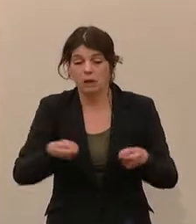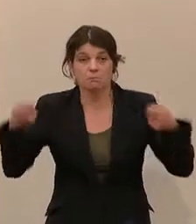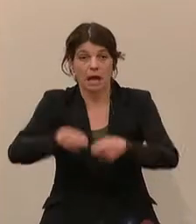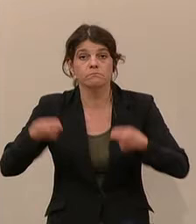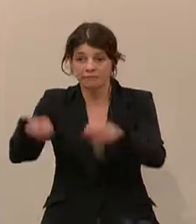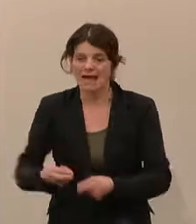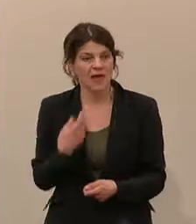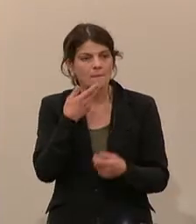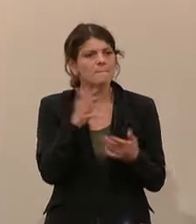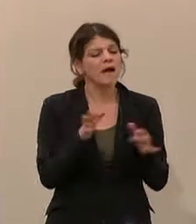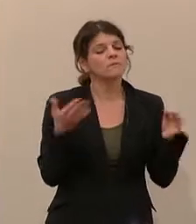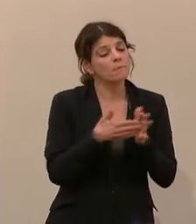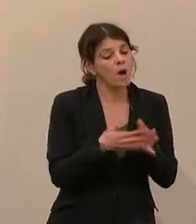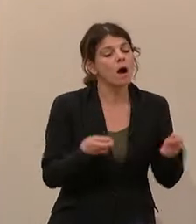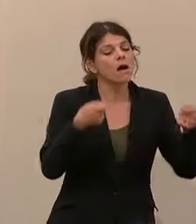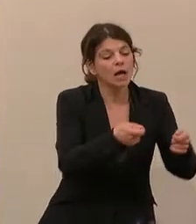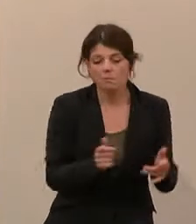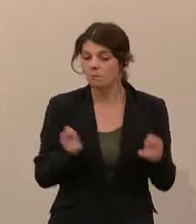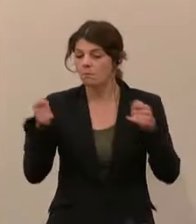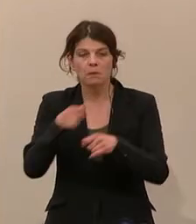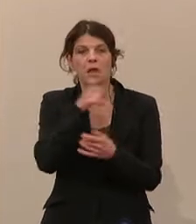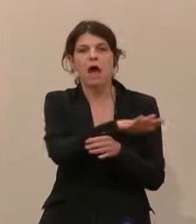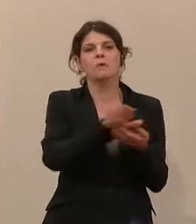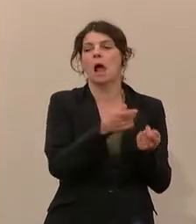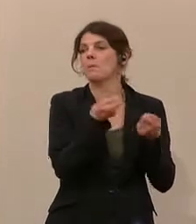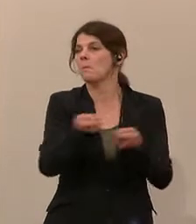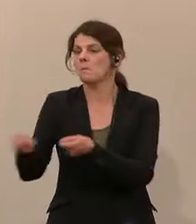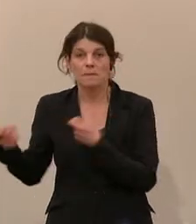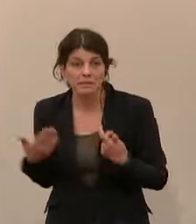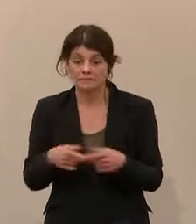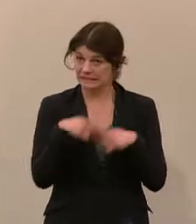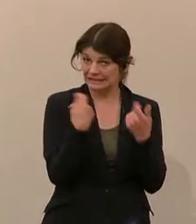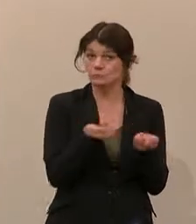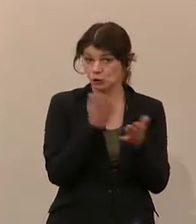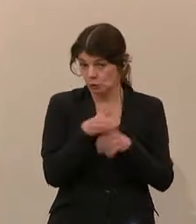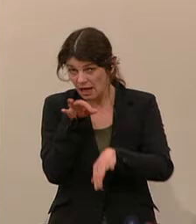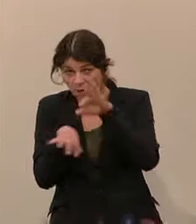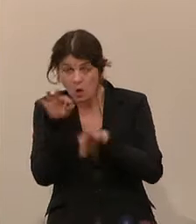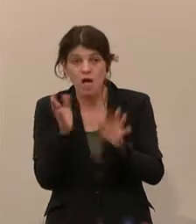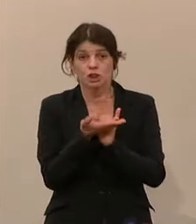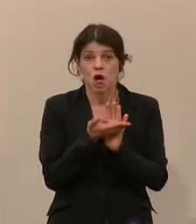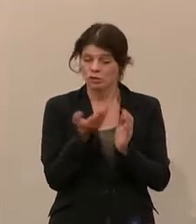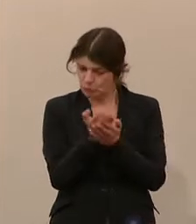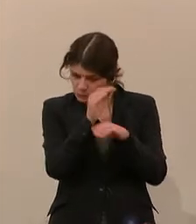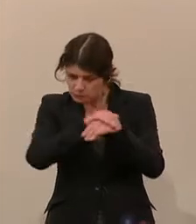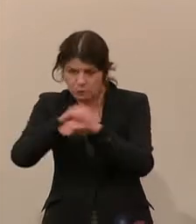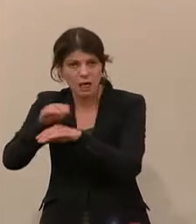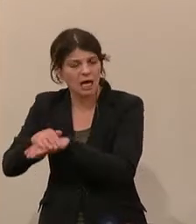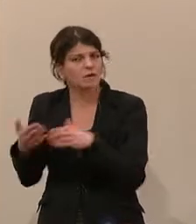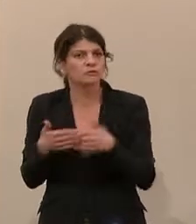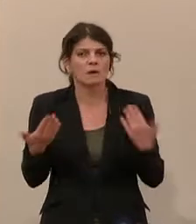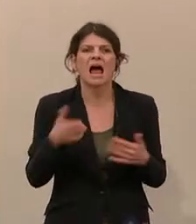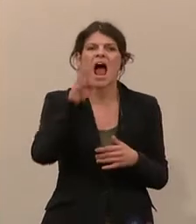der Treffsicherheit der entsprechenden Förderungsprogramme. Hier gibt es auch schon Evaluierungen und auch Erkenntnisse, etwa was